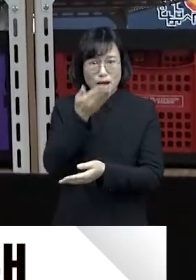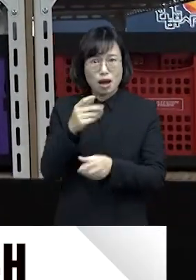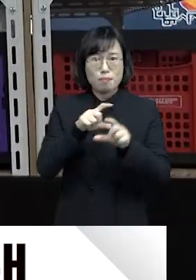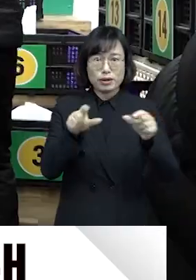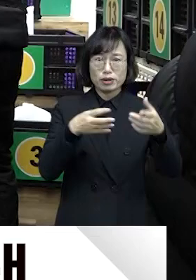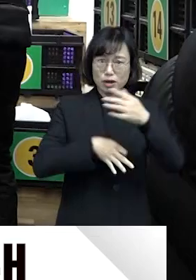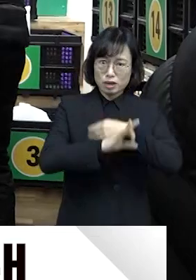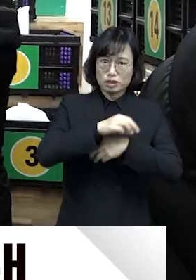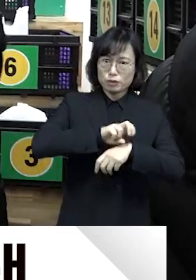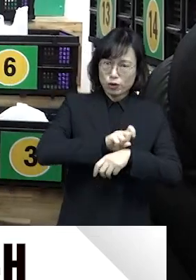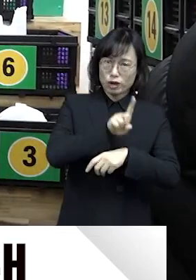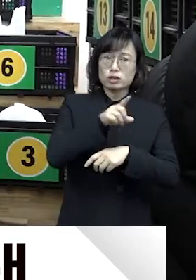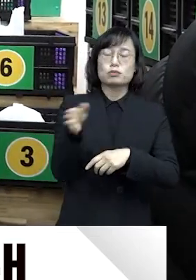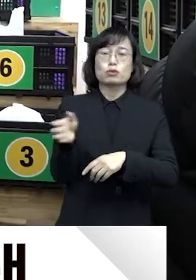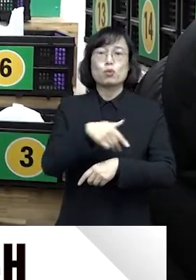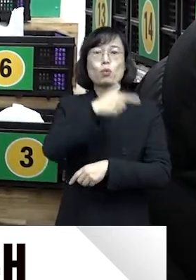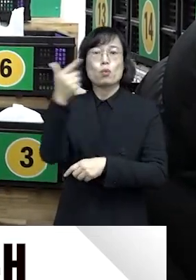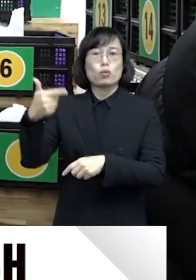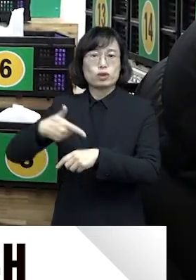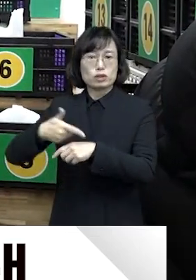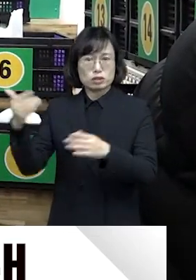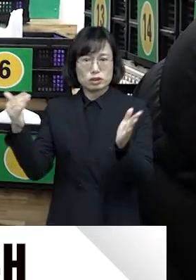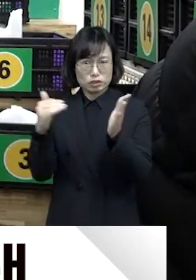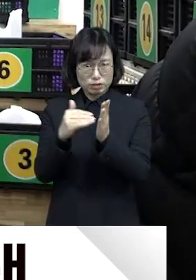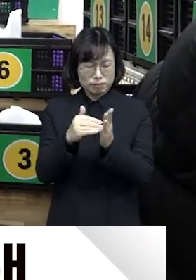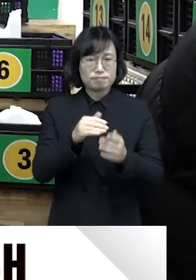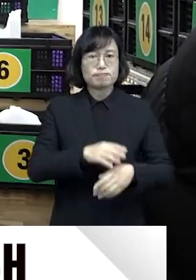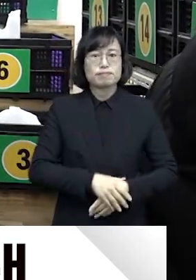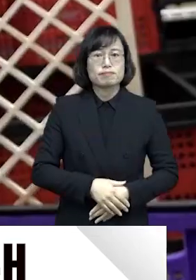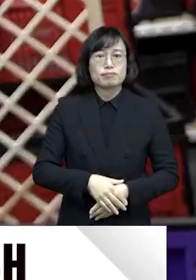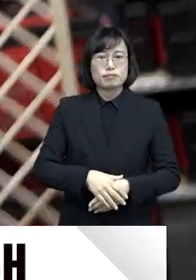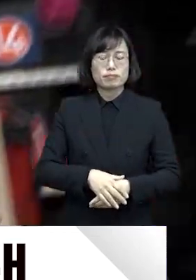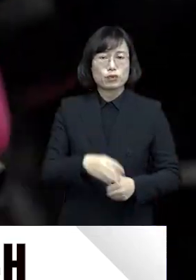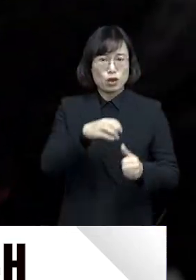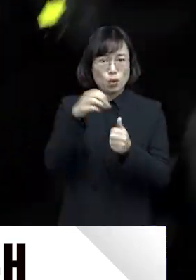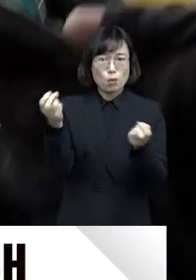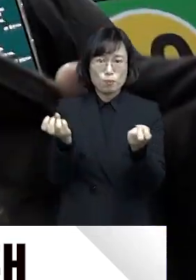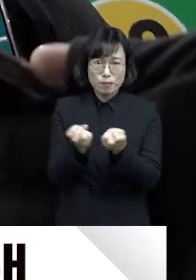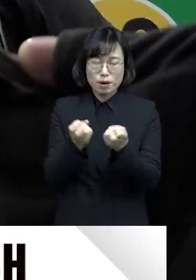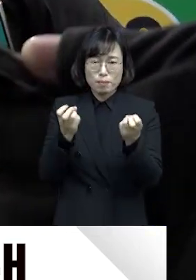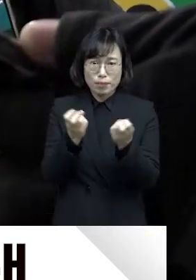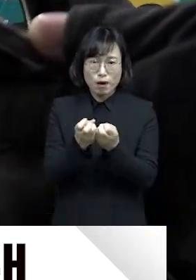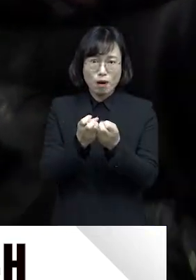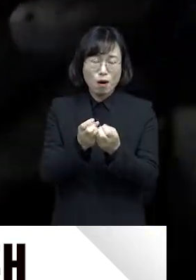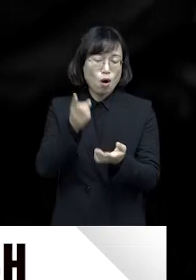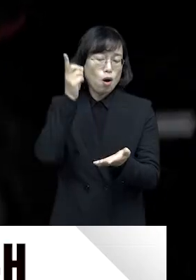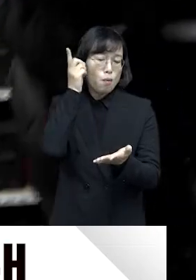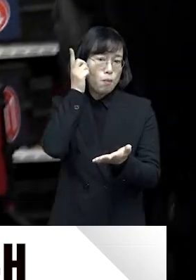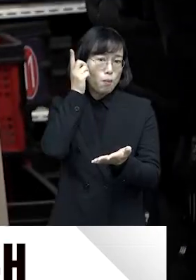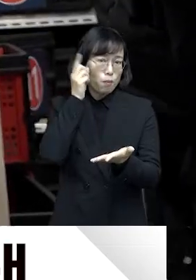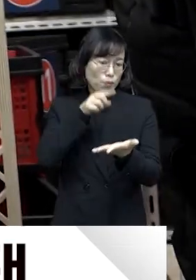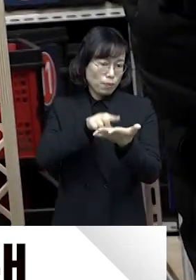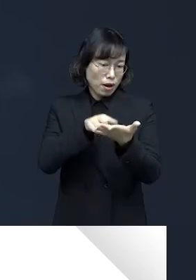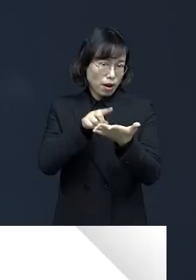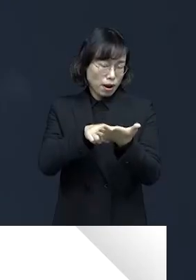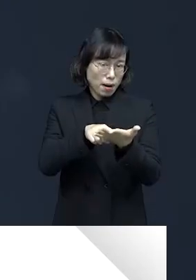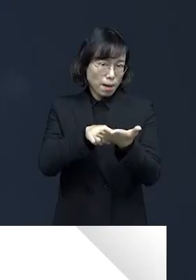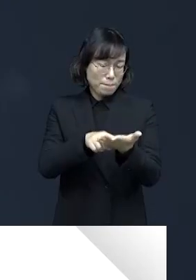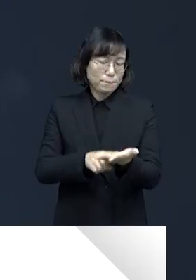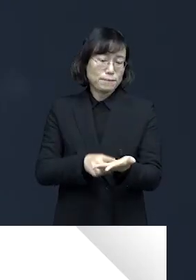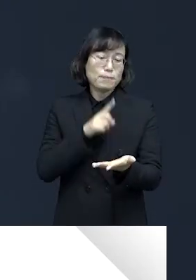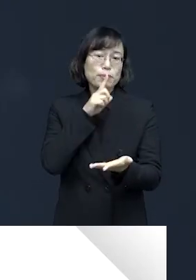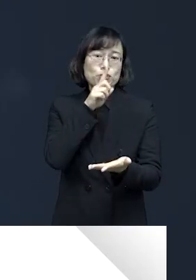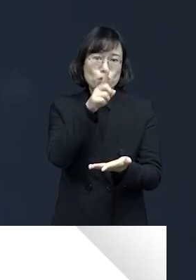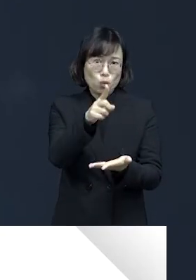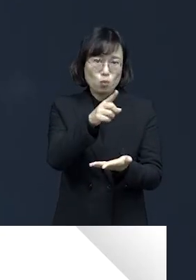서비스로 평일 오전 11시부터 오후 6시까지 이용할 수 있습니다. 이용 방법은 양산사랑 상품권 앱에